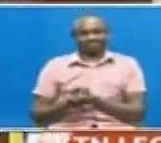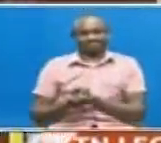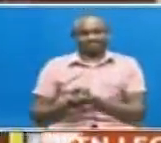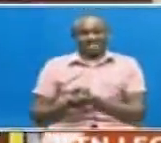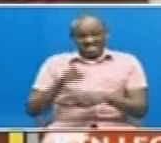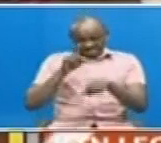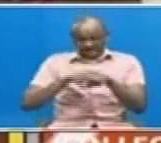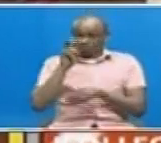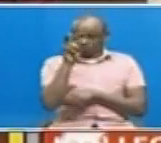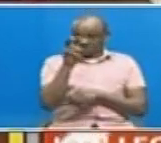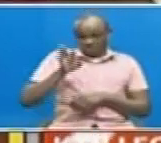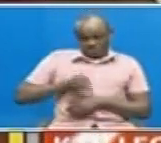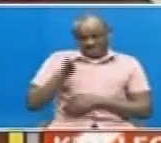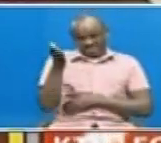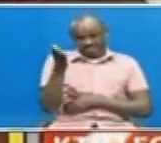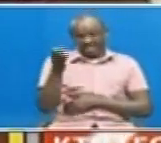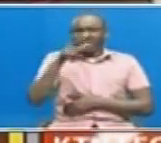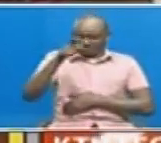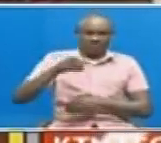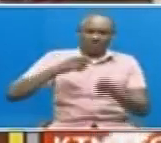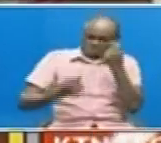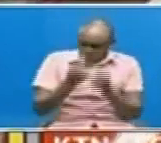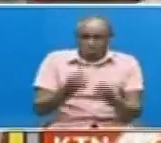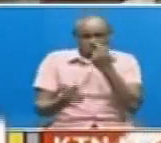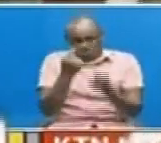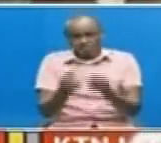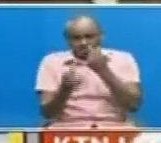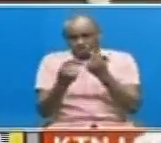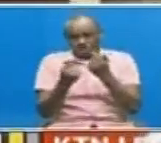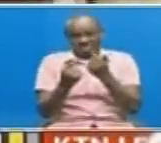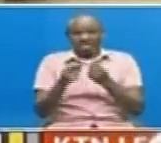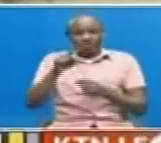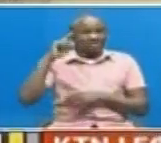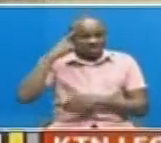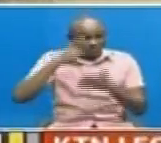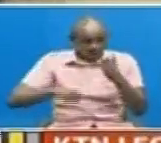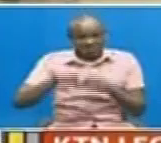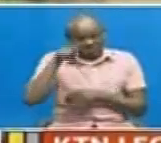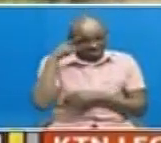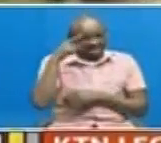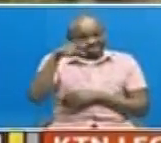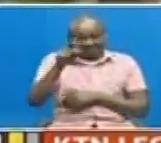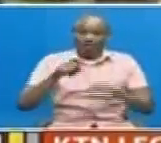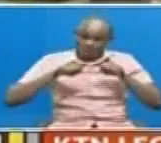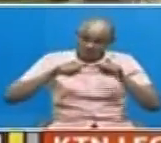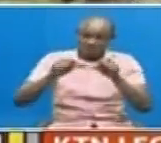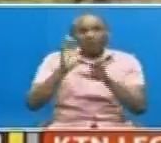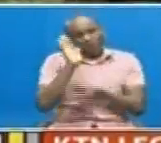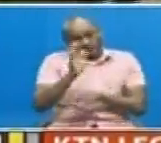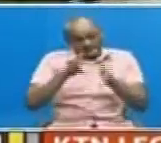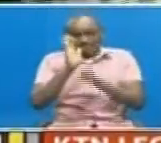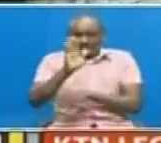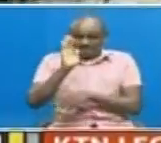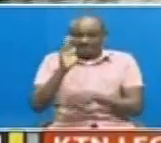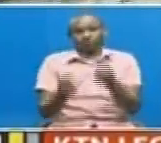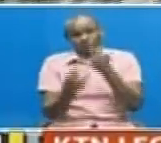Pindi unapomuona mwanamke huyu akijishughulisha na upishi jikoni, utamdhania kuwa mwanamke anaendeleza taaluma yake katika